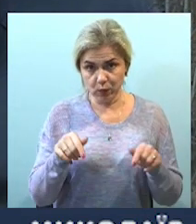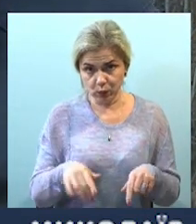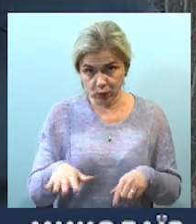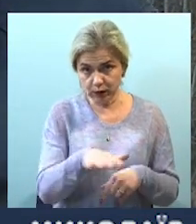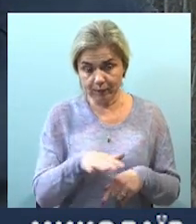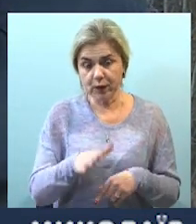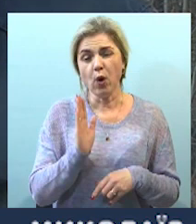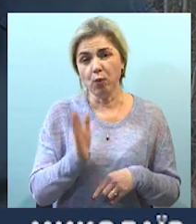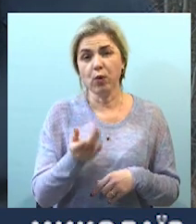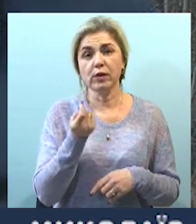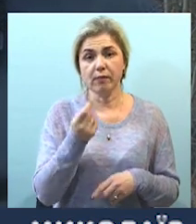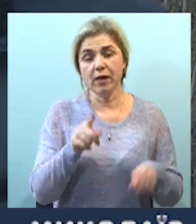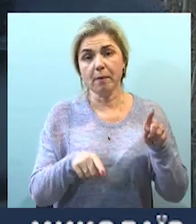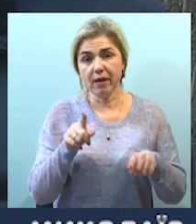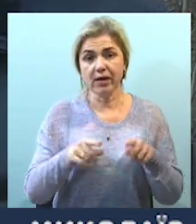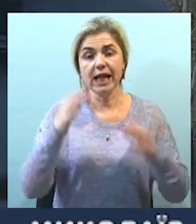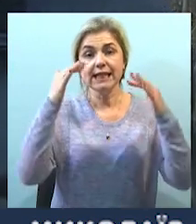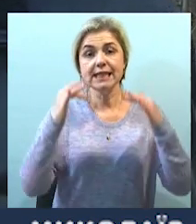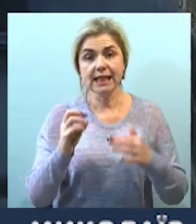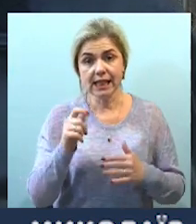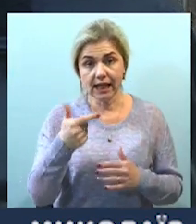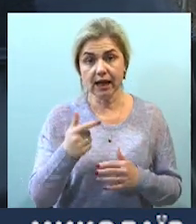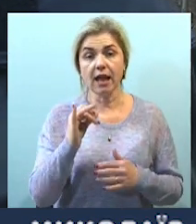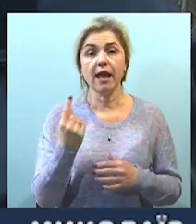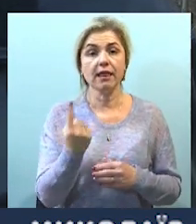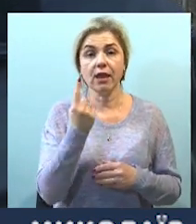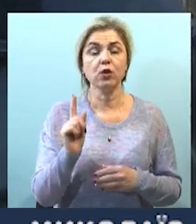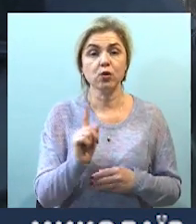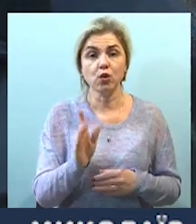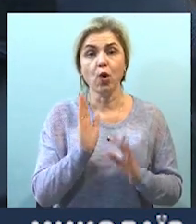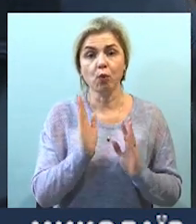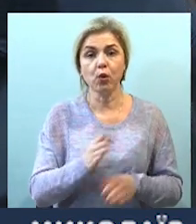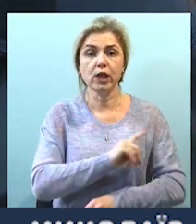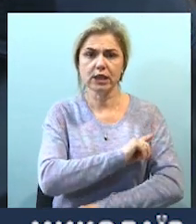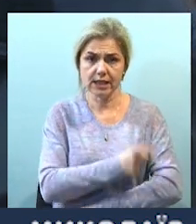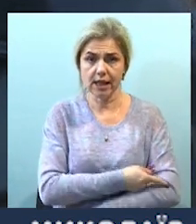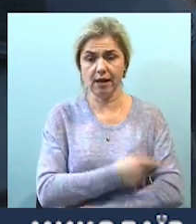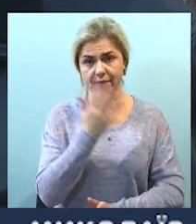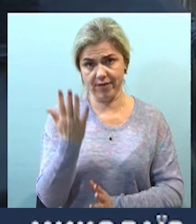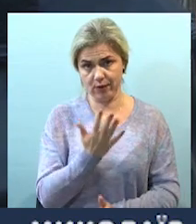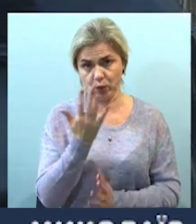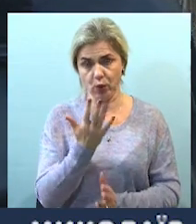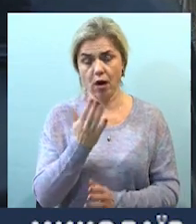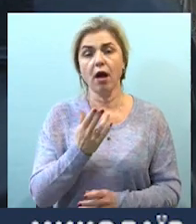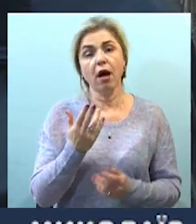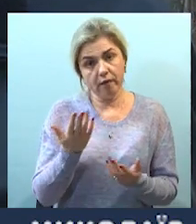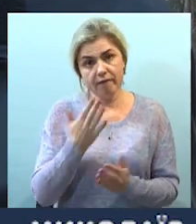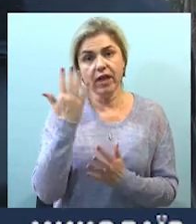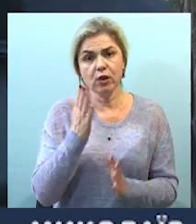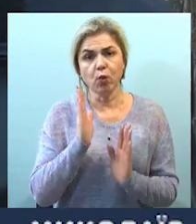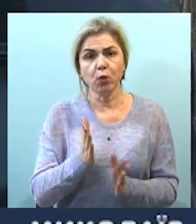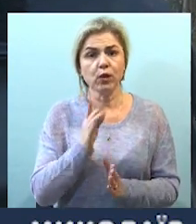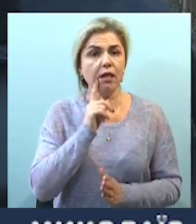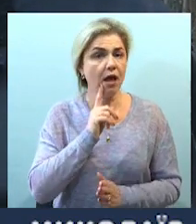Буде невеликий місцями по області сніг випадати. Єдине, що буде посилення вітру. Тобто вітер буде